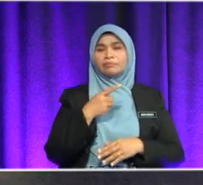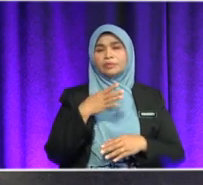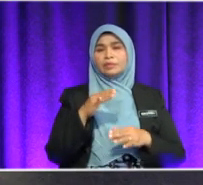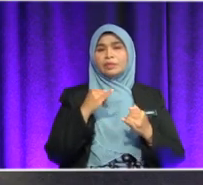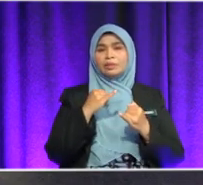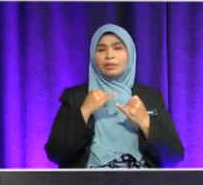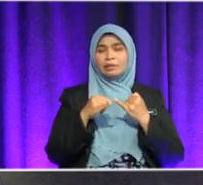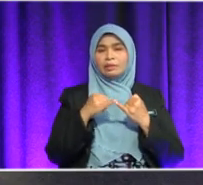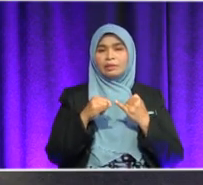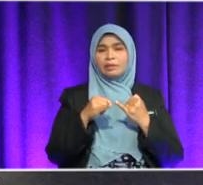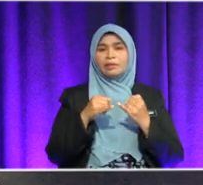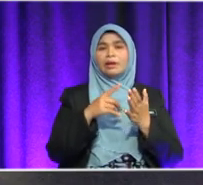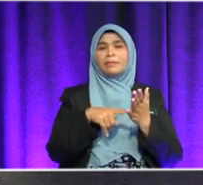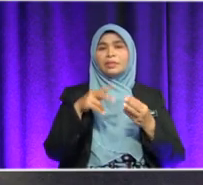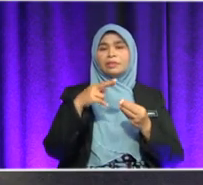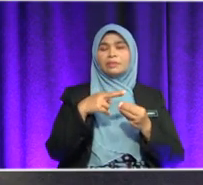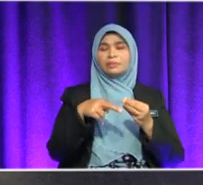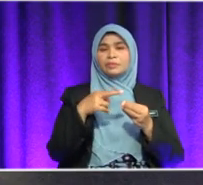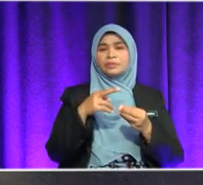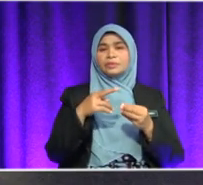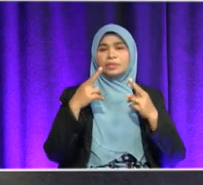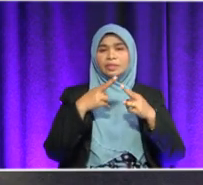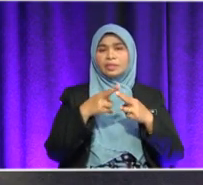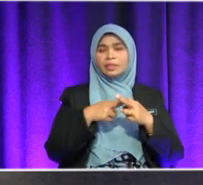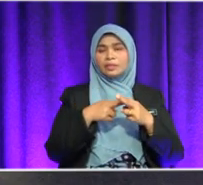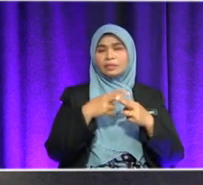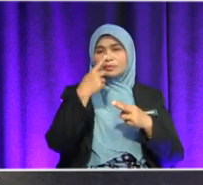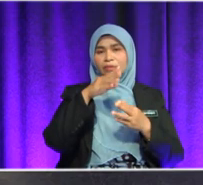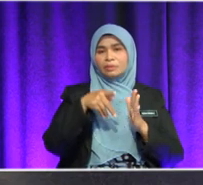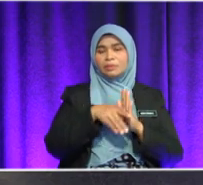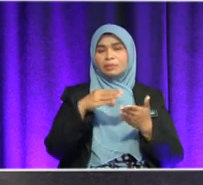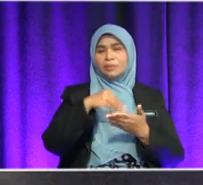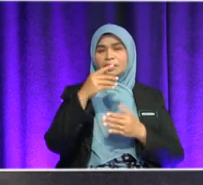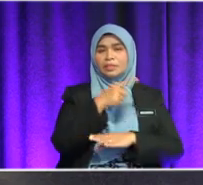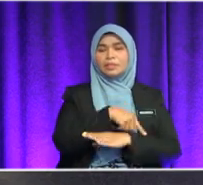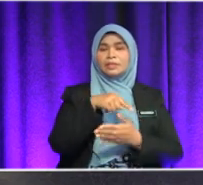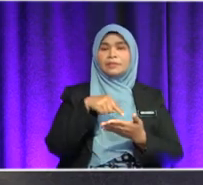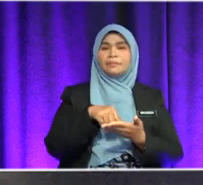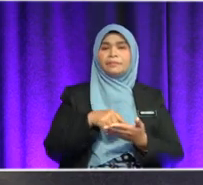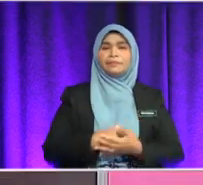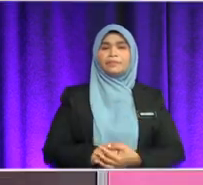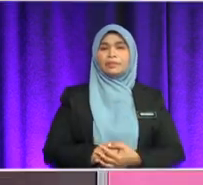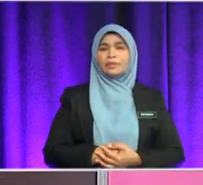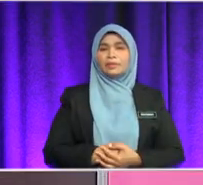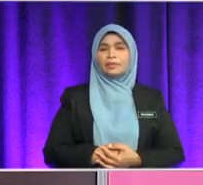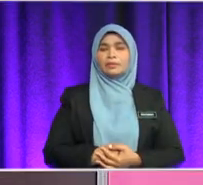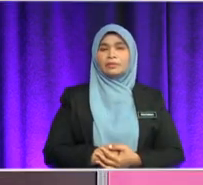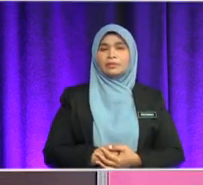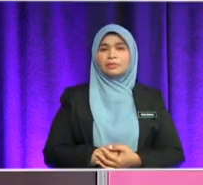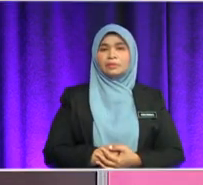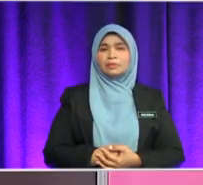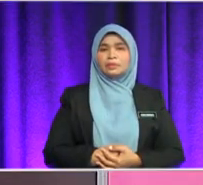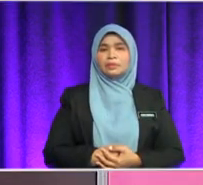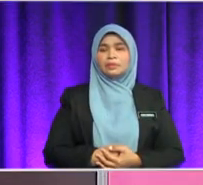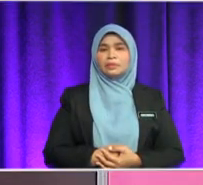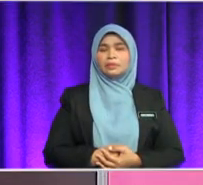segmen Apakah rumusan ringkas usai untuk pembelajaran kita hari ini Oke terima kasih ini